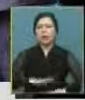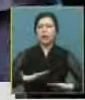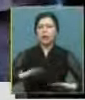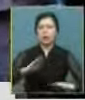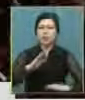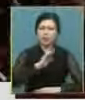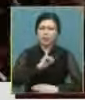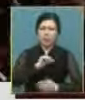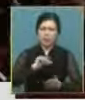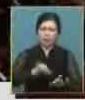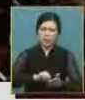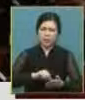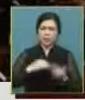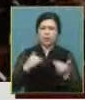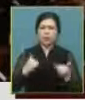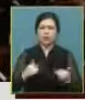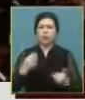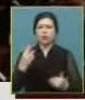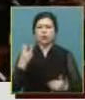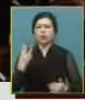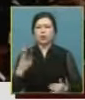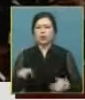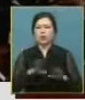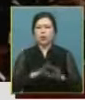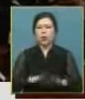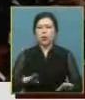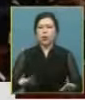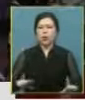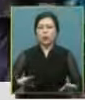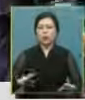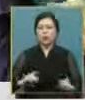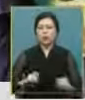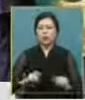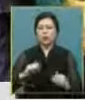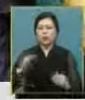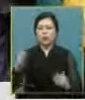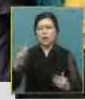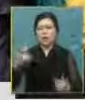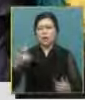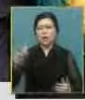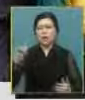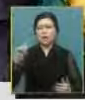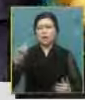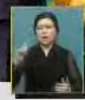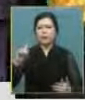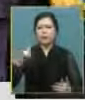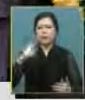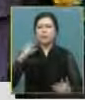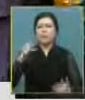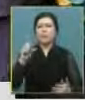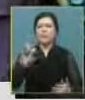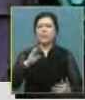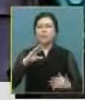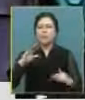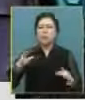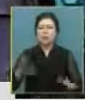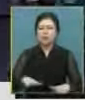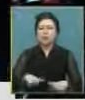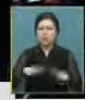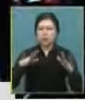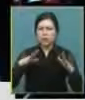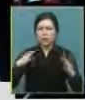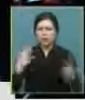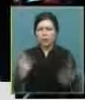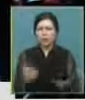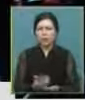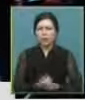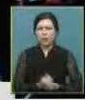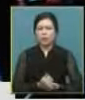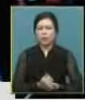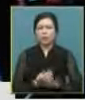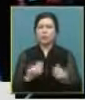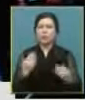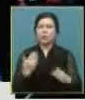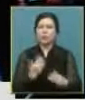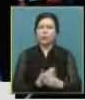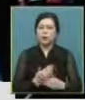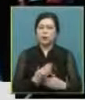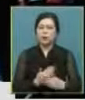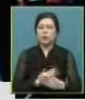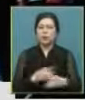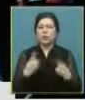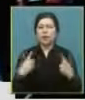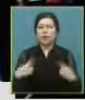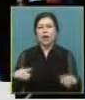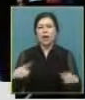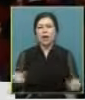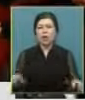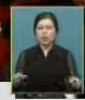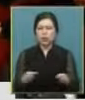олимпиадасында 3 оқушымыз топ жарып жүлдемен оралды. Бұл орайда білімнің ауыр жүгін арқалаған ұстаздар мен осы істі қолдауда күш салған әртүрлі